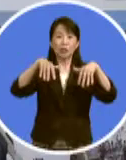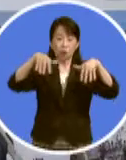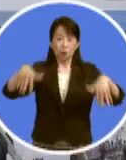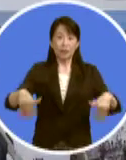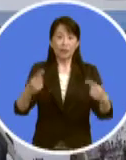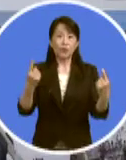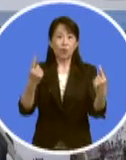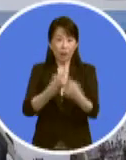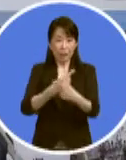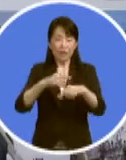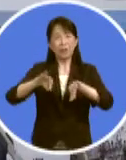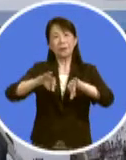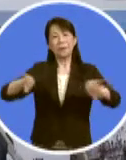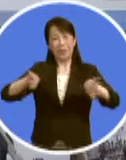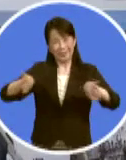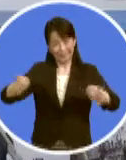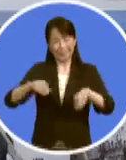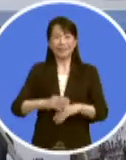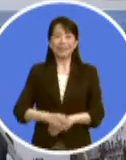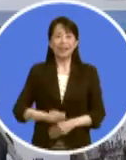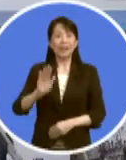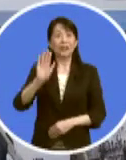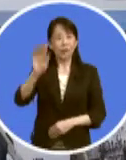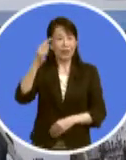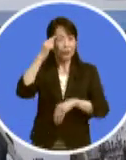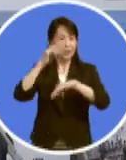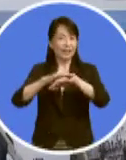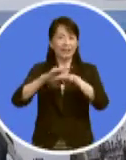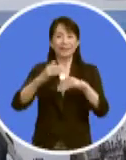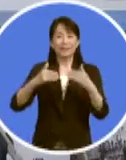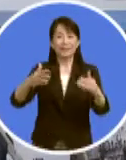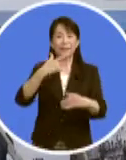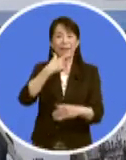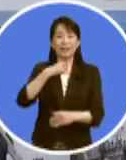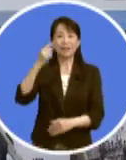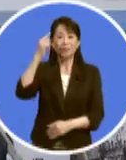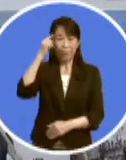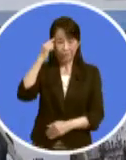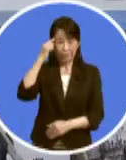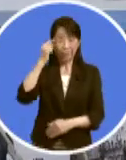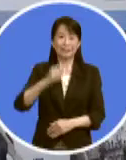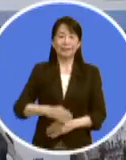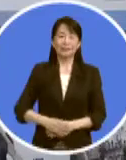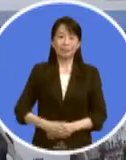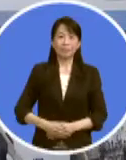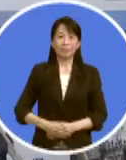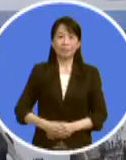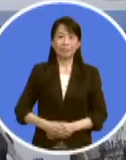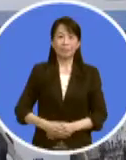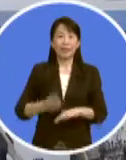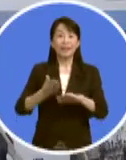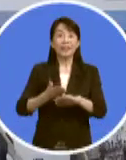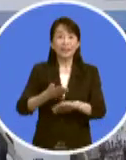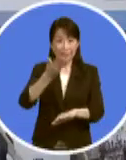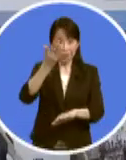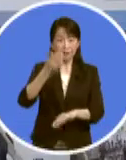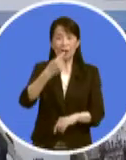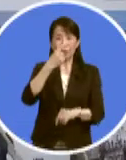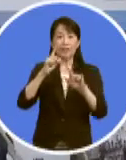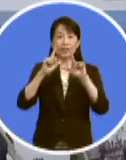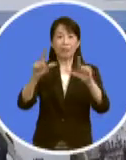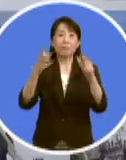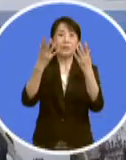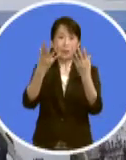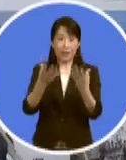組織の再編とはちょっと違いますけれども品誤送言う考え方で進めたいということでございます一応私